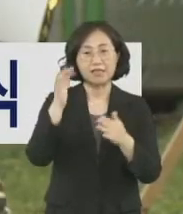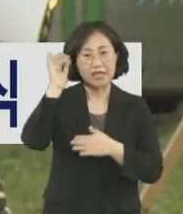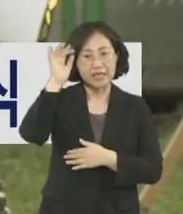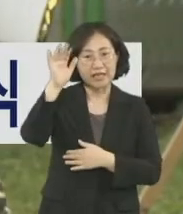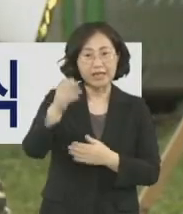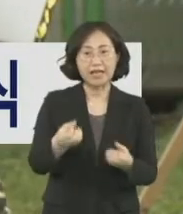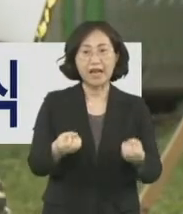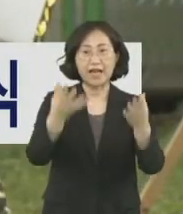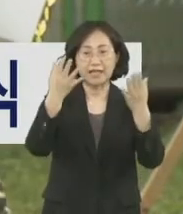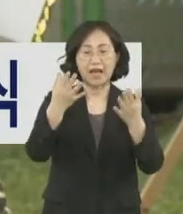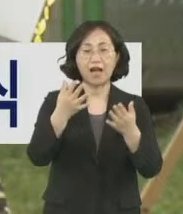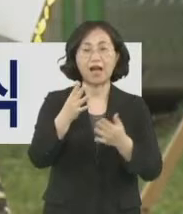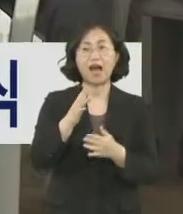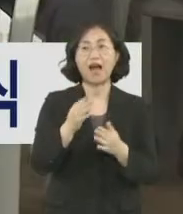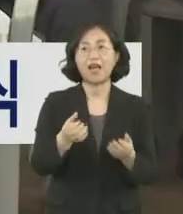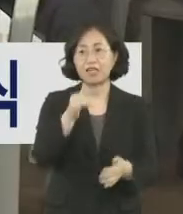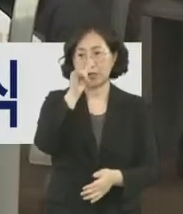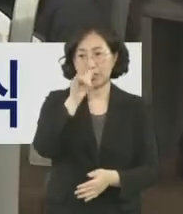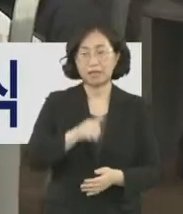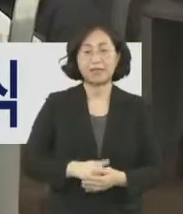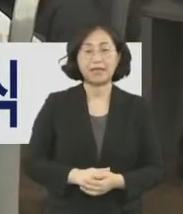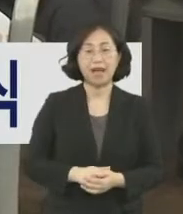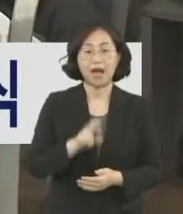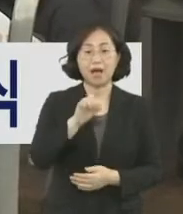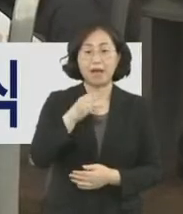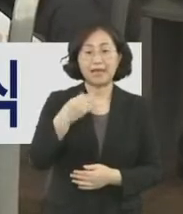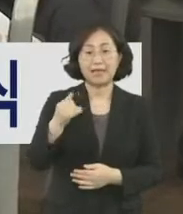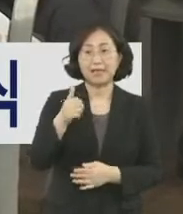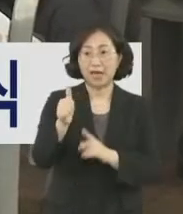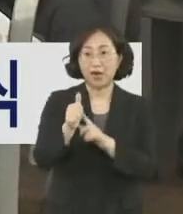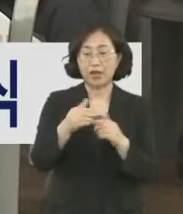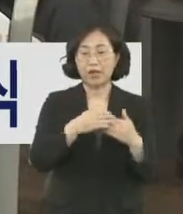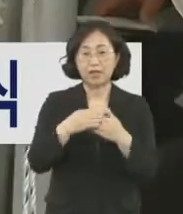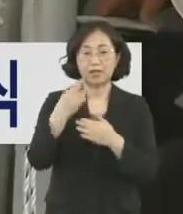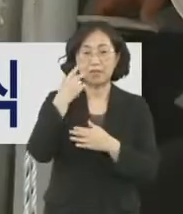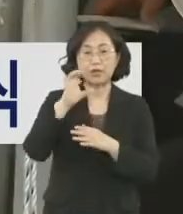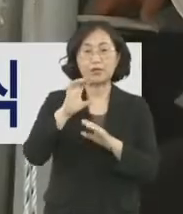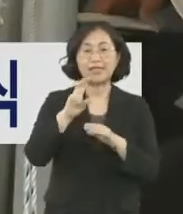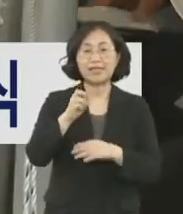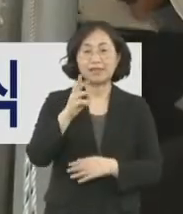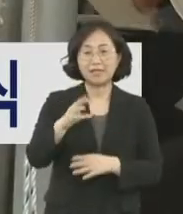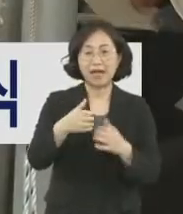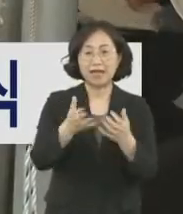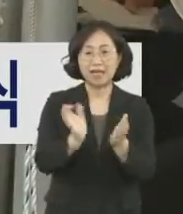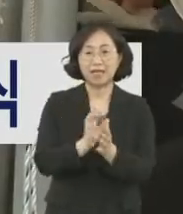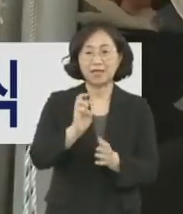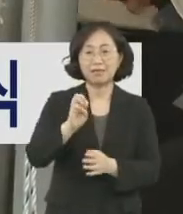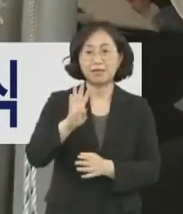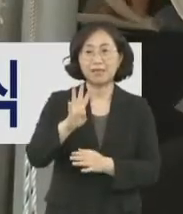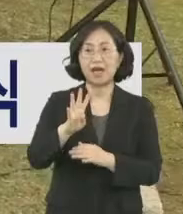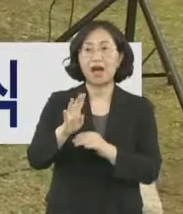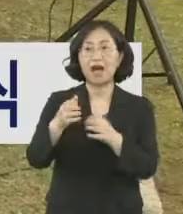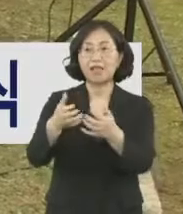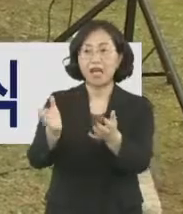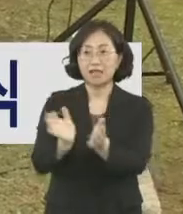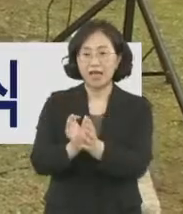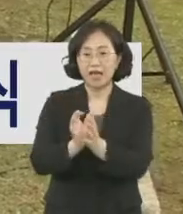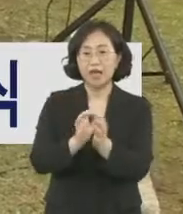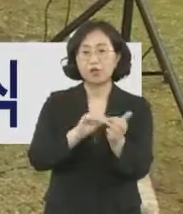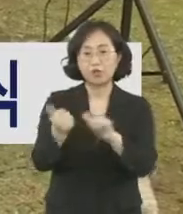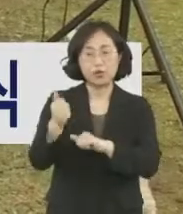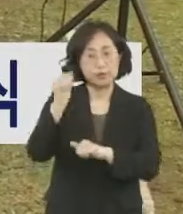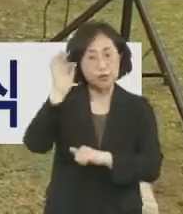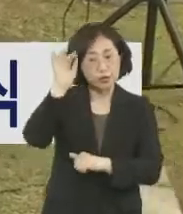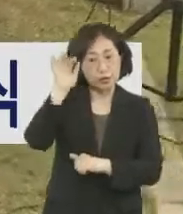명동 마틴 공원에서 열렸습니다 마틴 드 름 이끄는 미 육 원 24 사단 34 연대 장병들을 추모하는